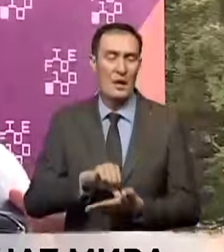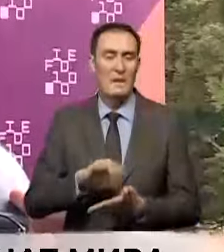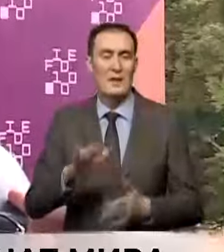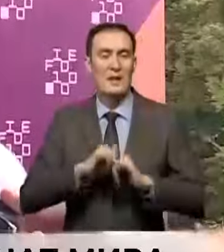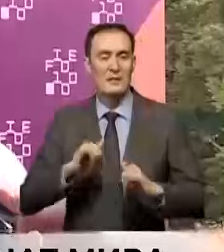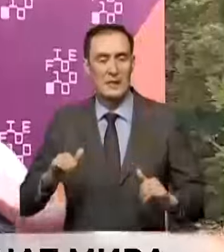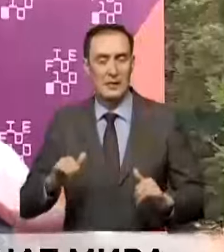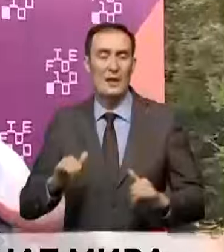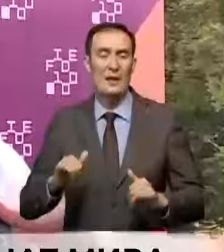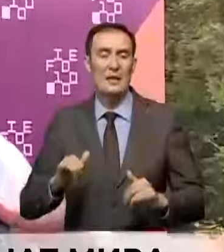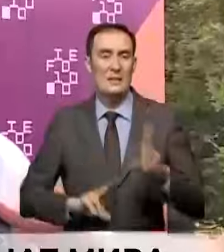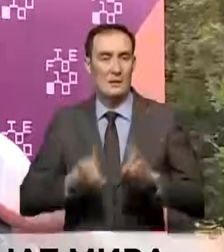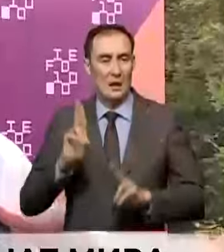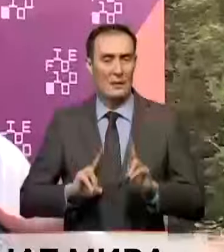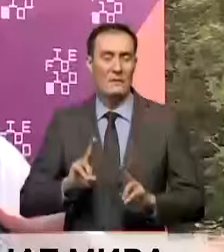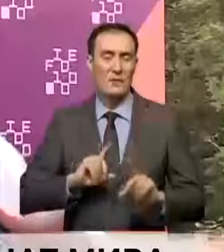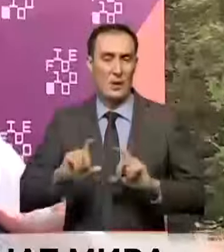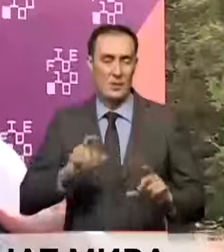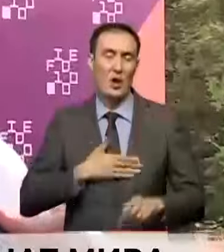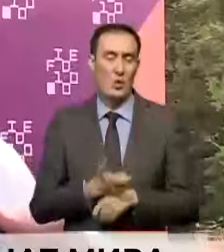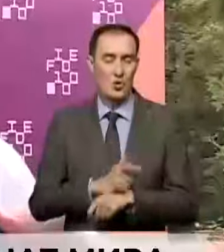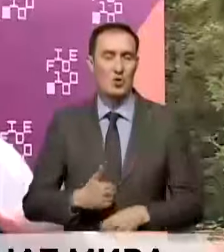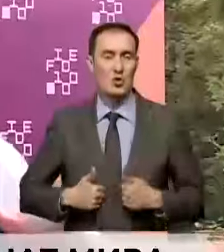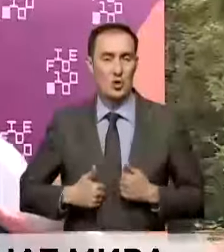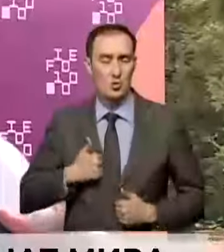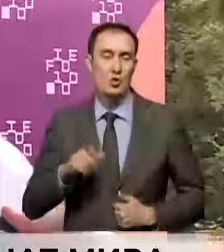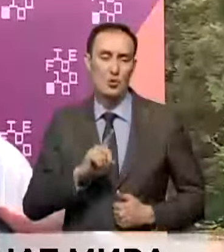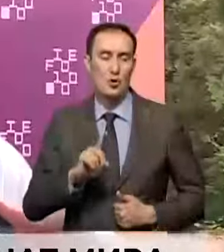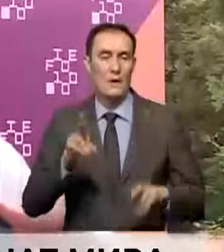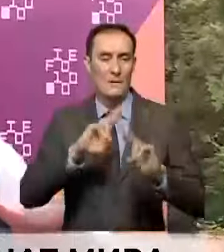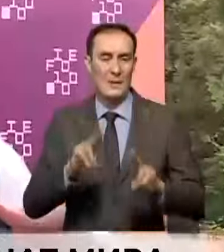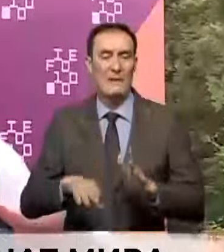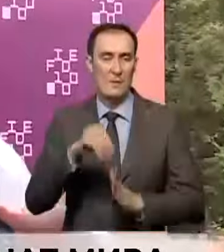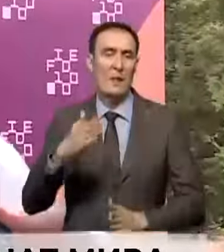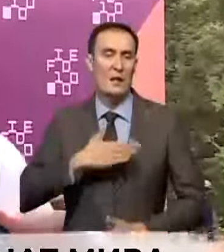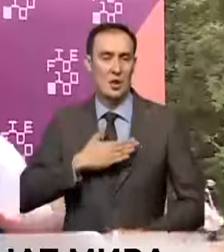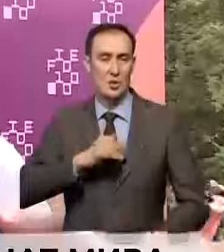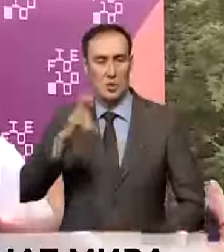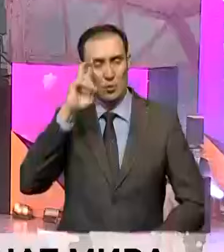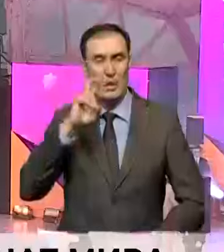развитии, формировании стандартов. И я очень горжусь, что ФИДЕ снова выбрала нашу страну.